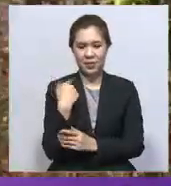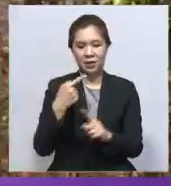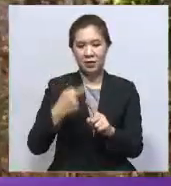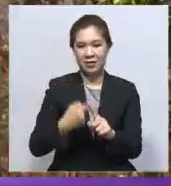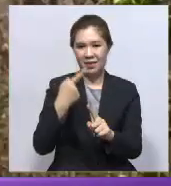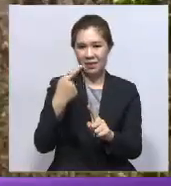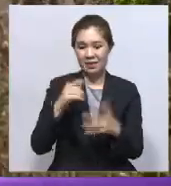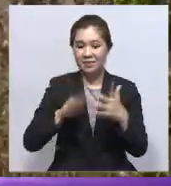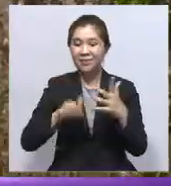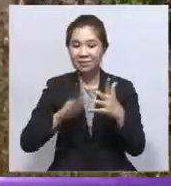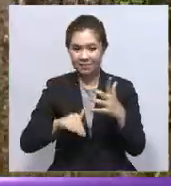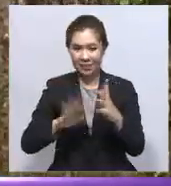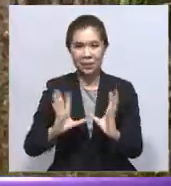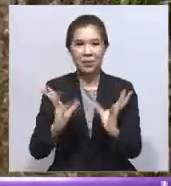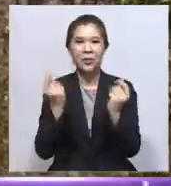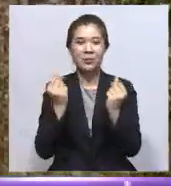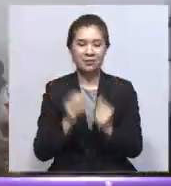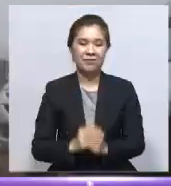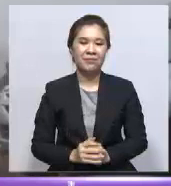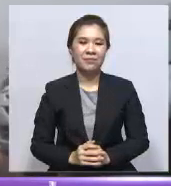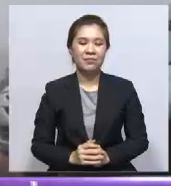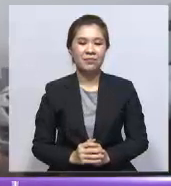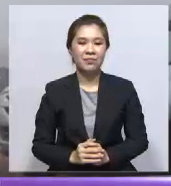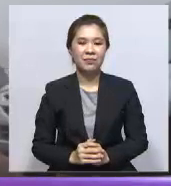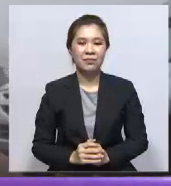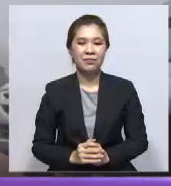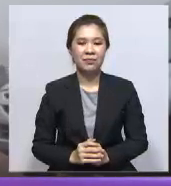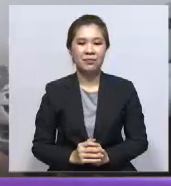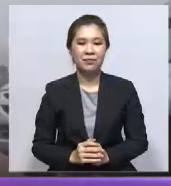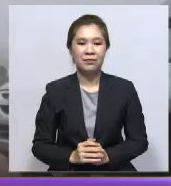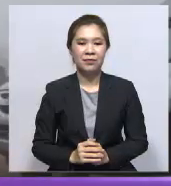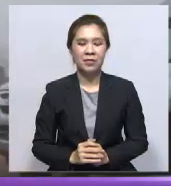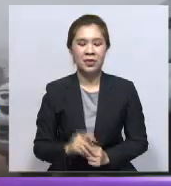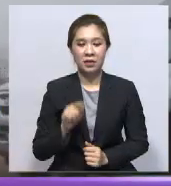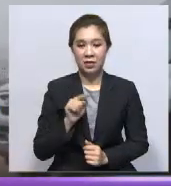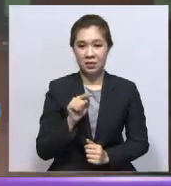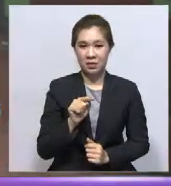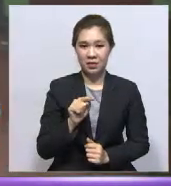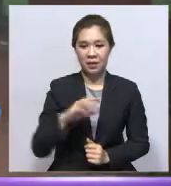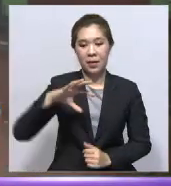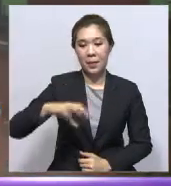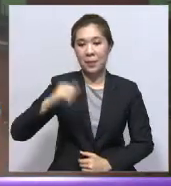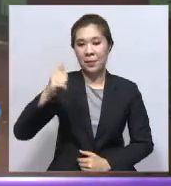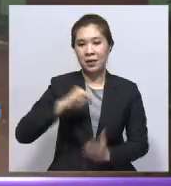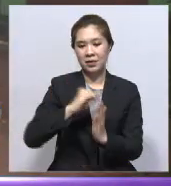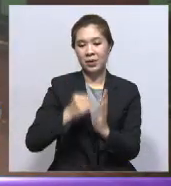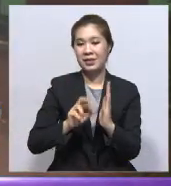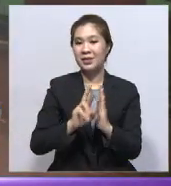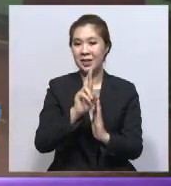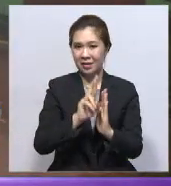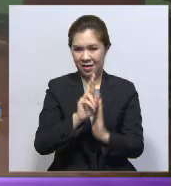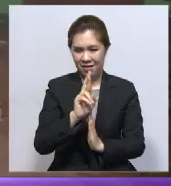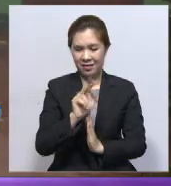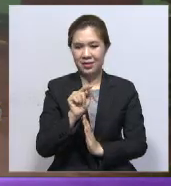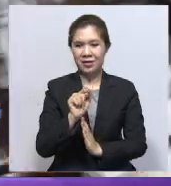ปลายเดือนมกราคมนี้ครับส่วนที่บ้านปางขอนตำบลห้วยชมพูอำเภอเมืองจังหวัดเชียงราย